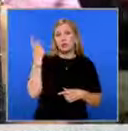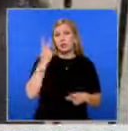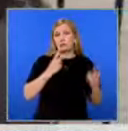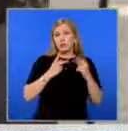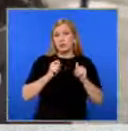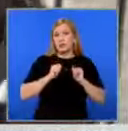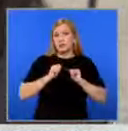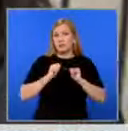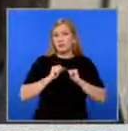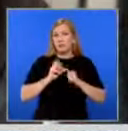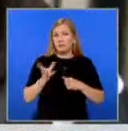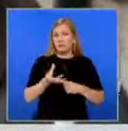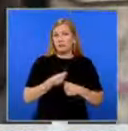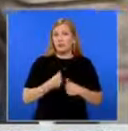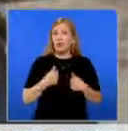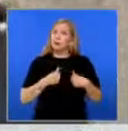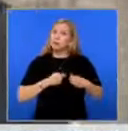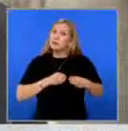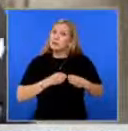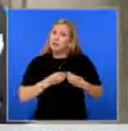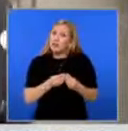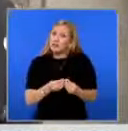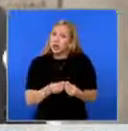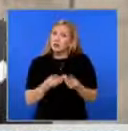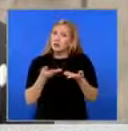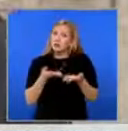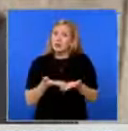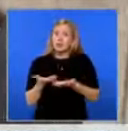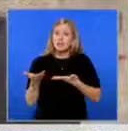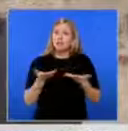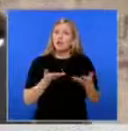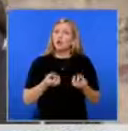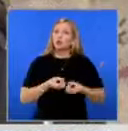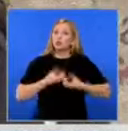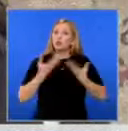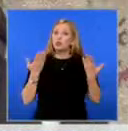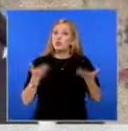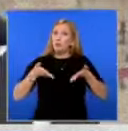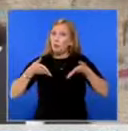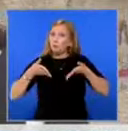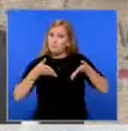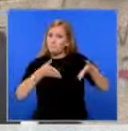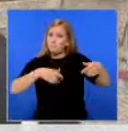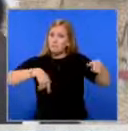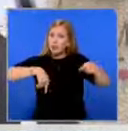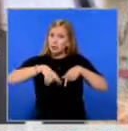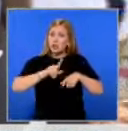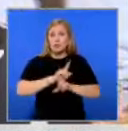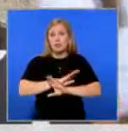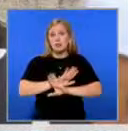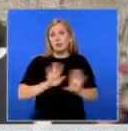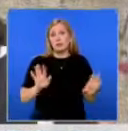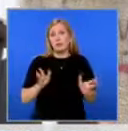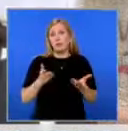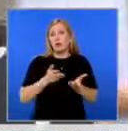взаимно искам да бъда съпричастна с тези неща които се случват по пътищата и да се спре по някакъв